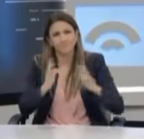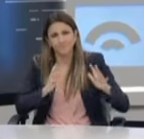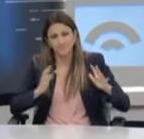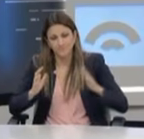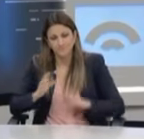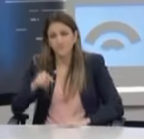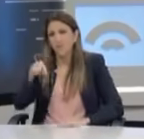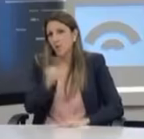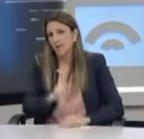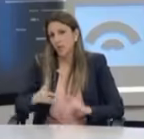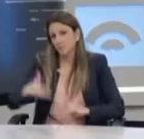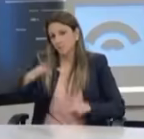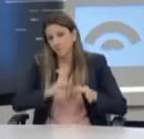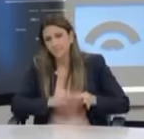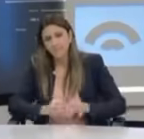Φοβάμαι όμως,